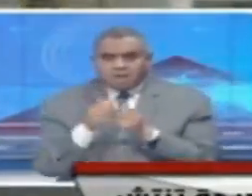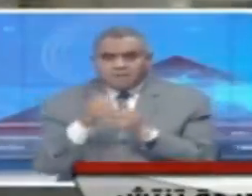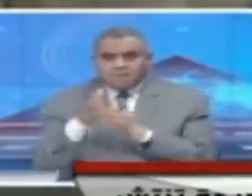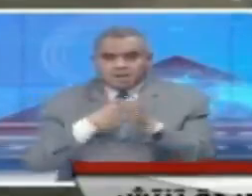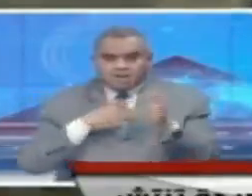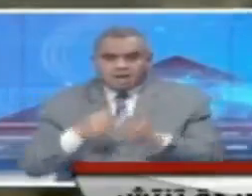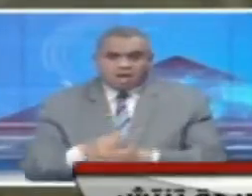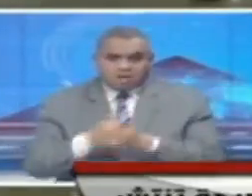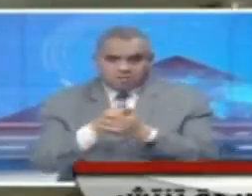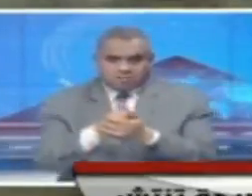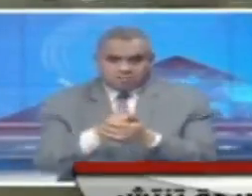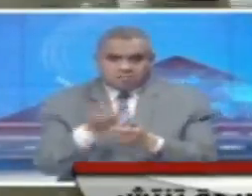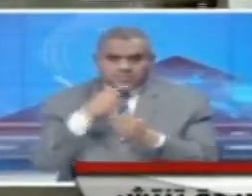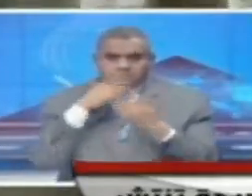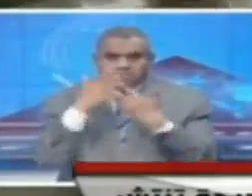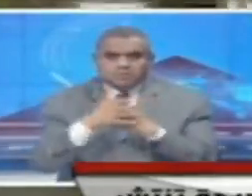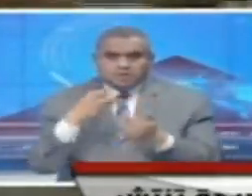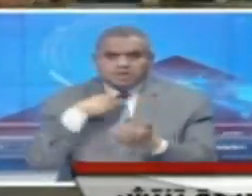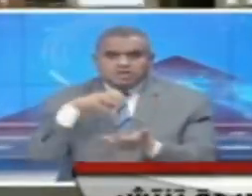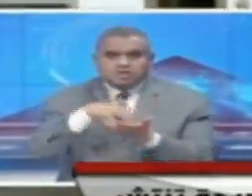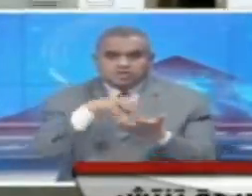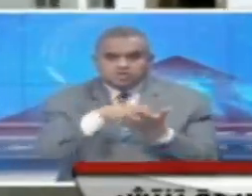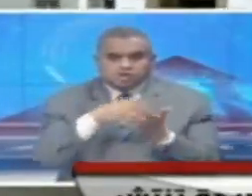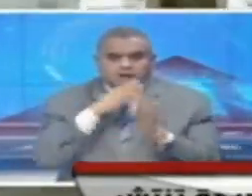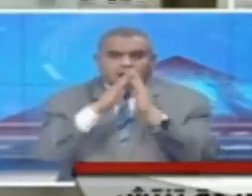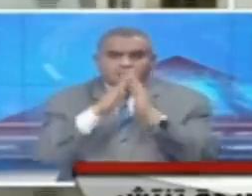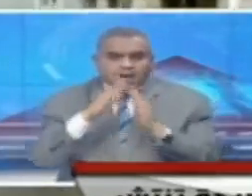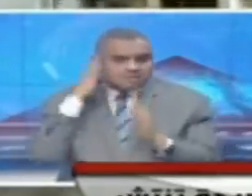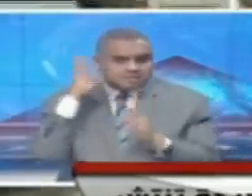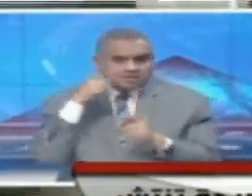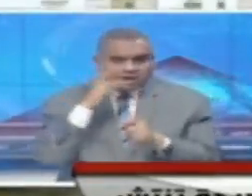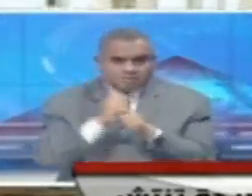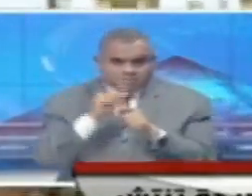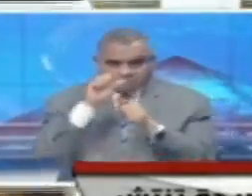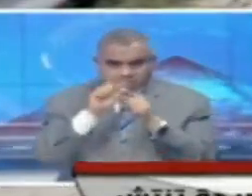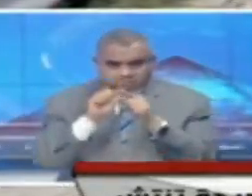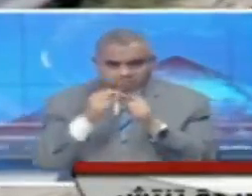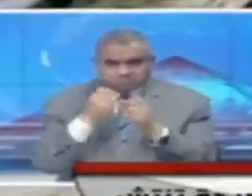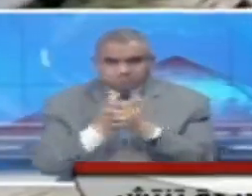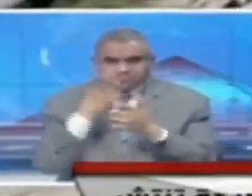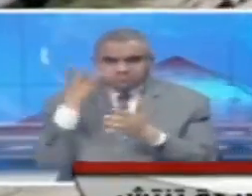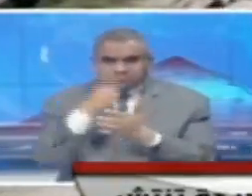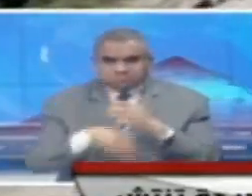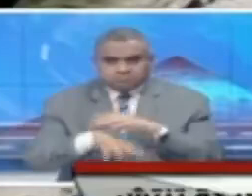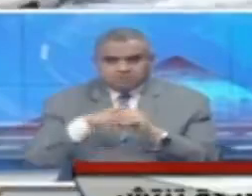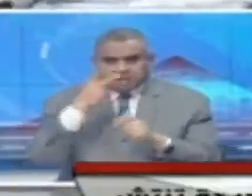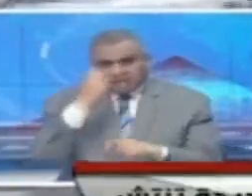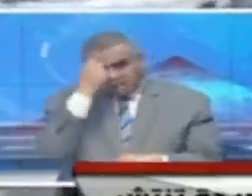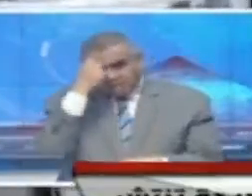جنيه. وفي مشروع سكن مصر للإسكان المتوسط تم الانتهاء من تنفيذ